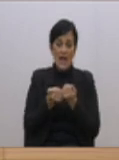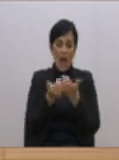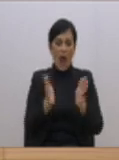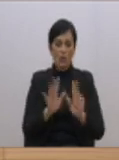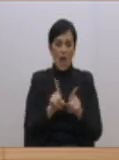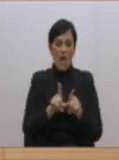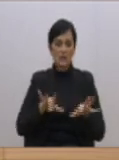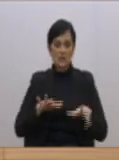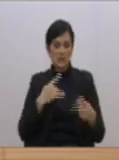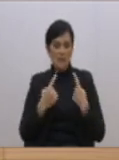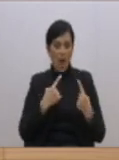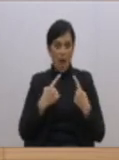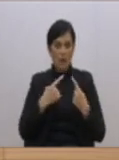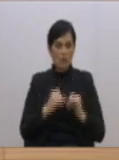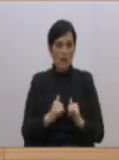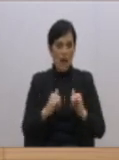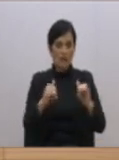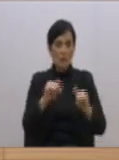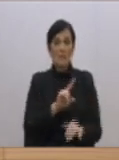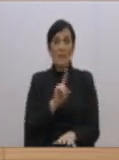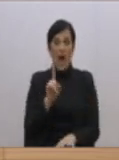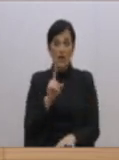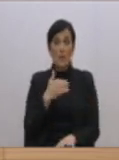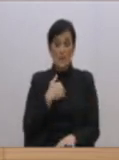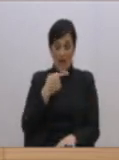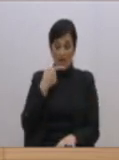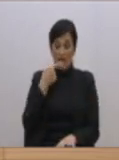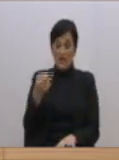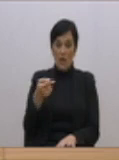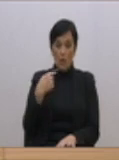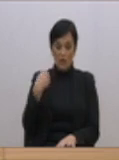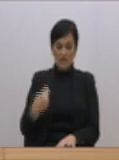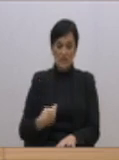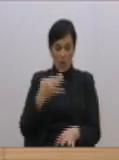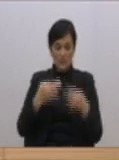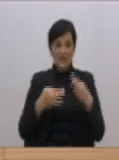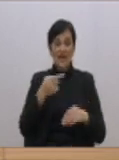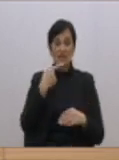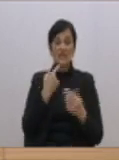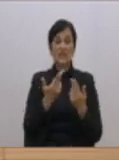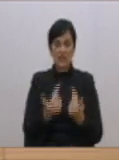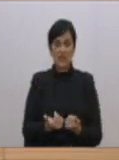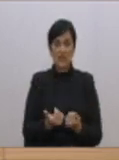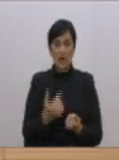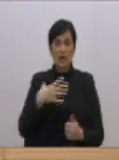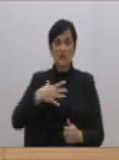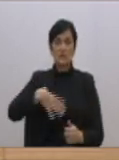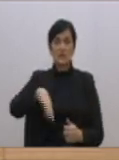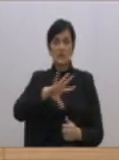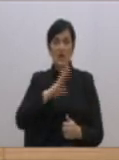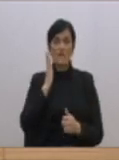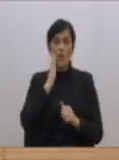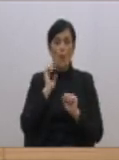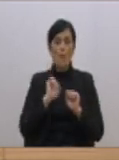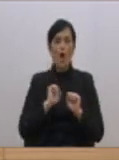aseti spekulatsiebi ar ganavitarot, magram ekhla me geubnebit Strasburgis sasamartlo tva rom diakh საქართველოს მართლმსაჯულება